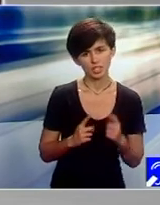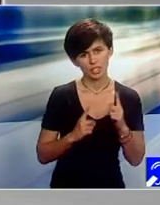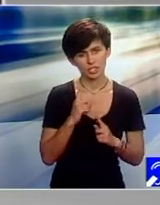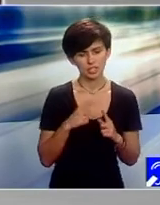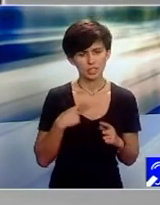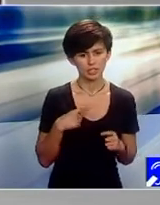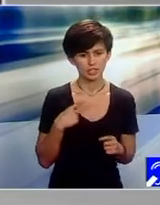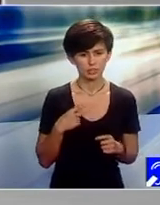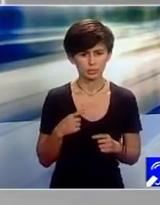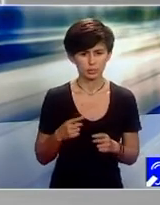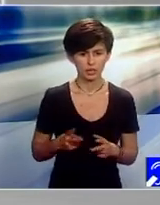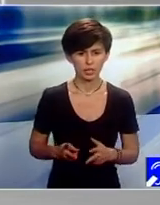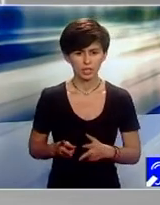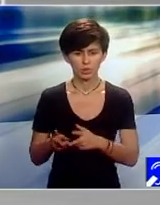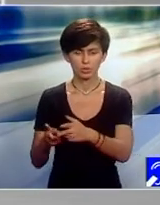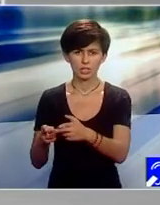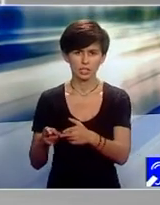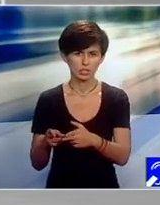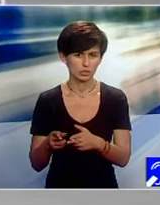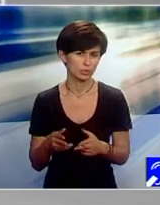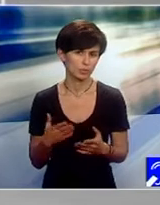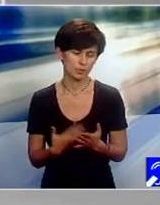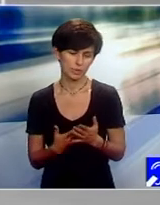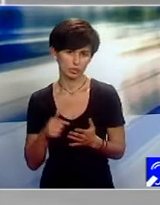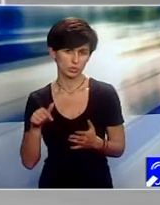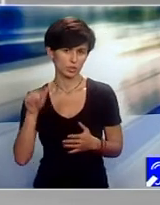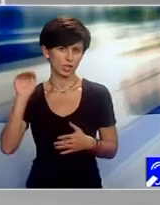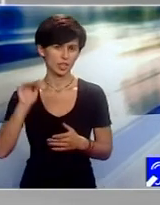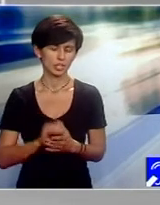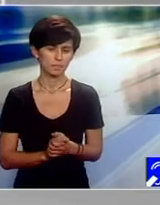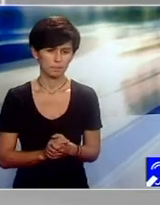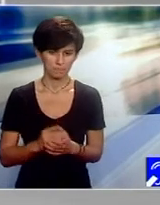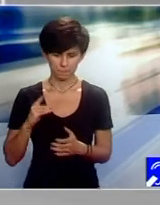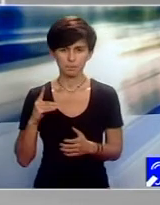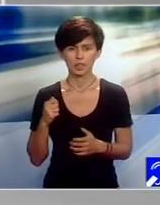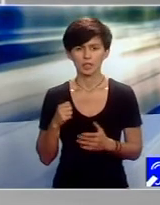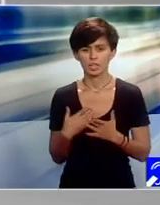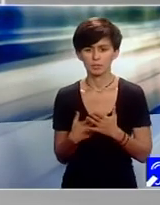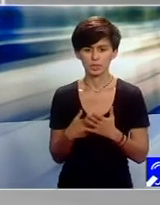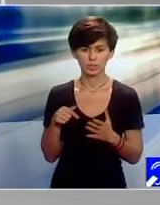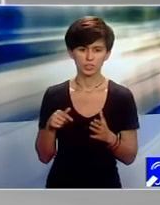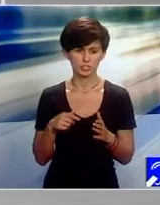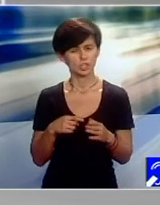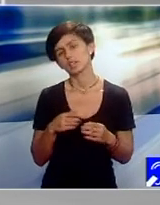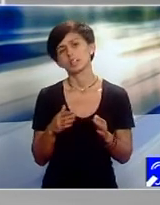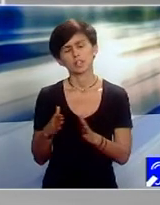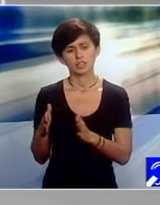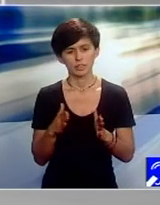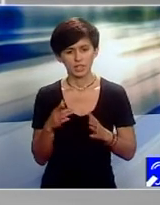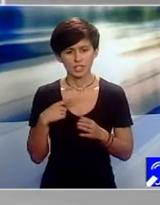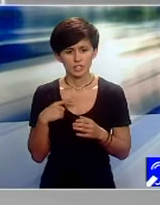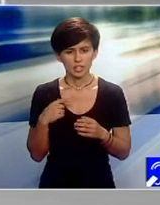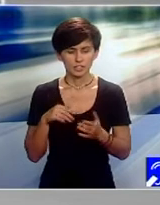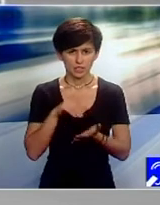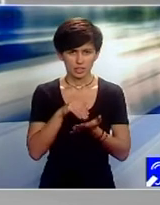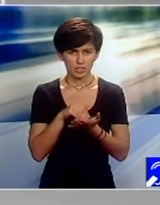pe o bandă dedicată? Au ei o bandă a lor? În mod normal, da, pentru că această segregare e necesară când ai mulți